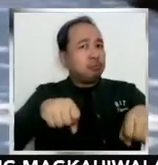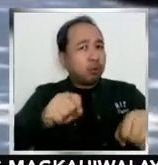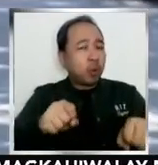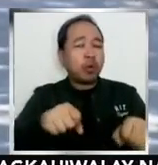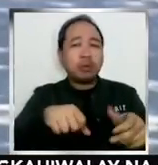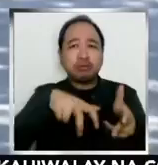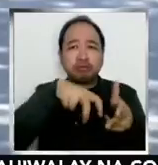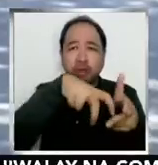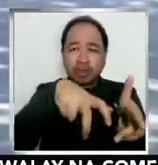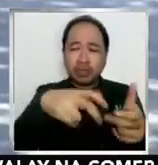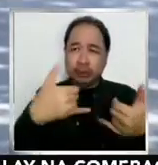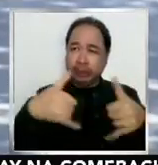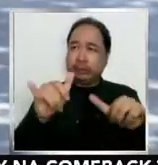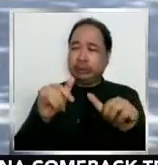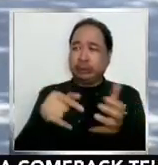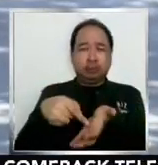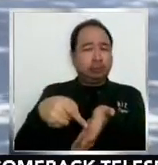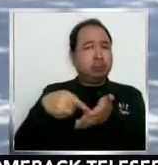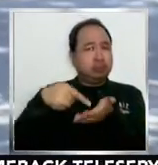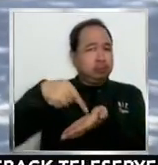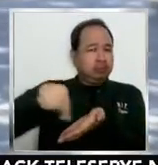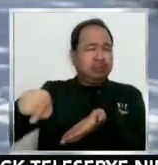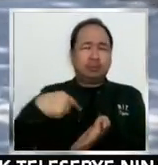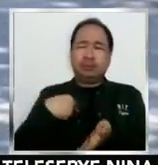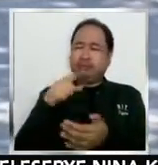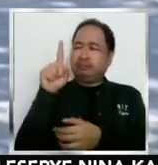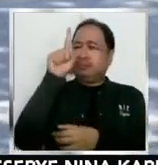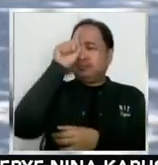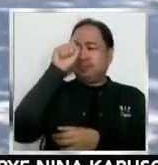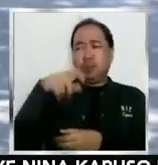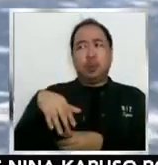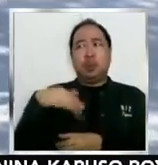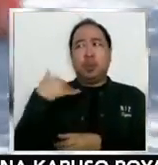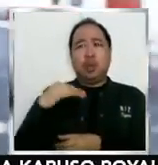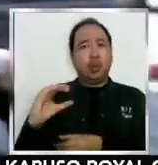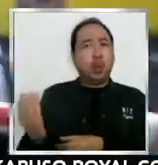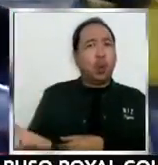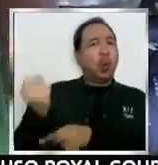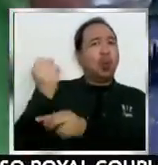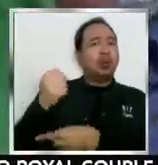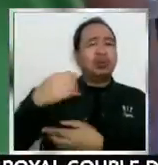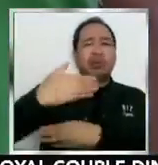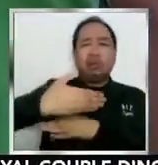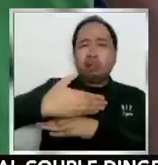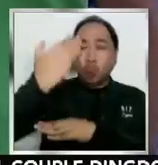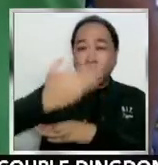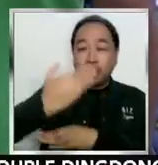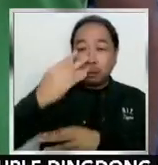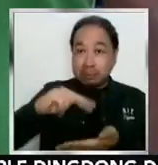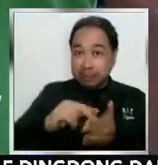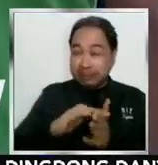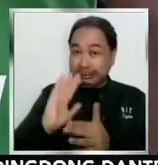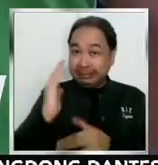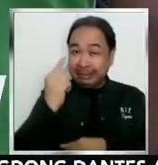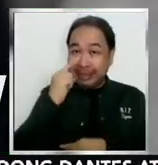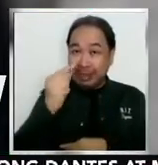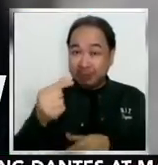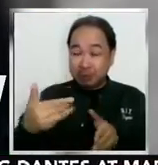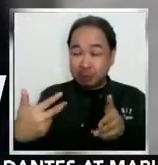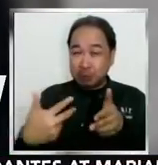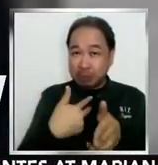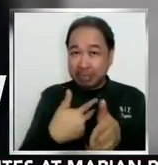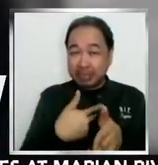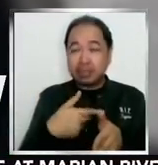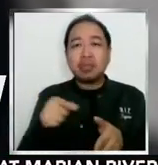ganyan. Naisip to, ayos to, may sariling toll gate. Ano to, expressway? 5 pesos ang singil nila sa mga tricycle, 10